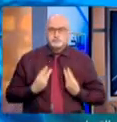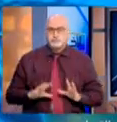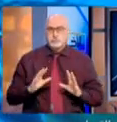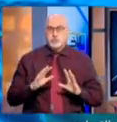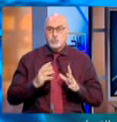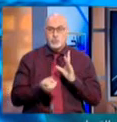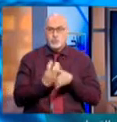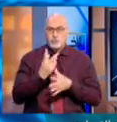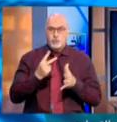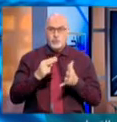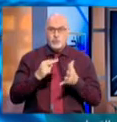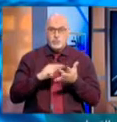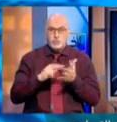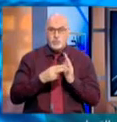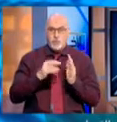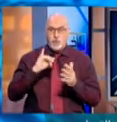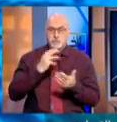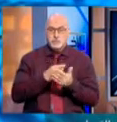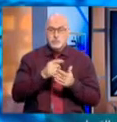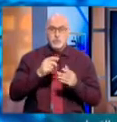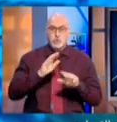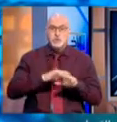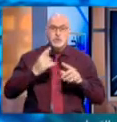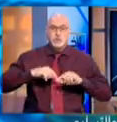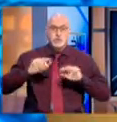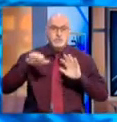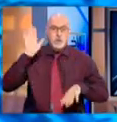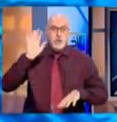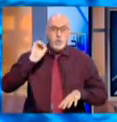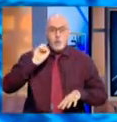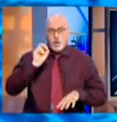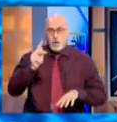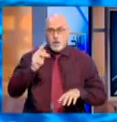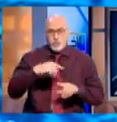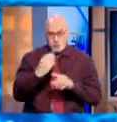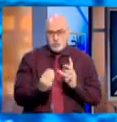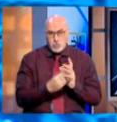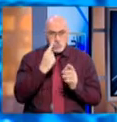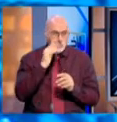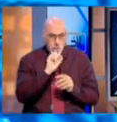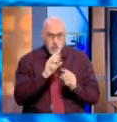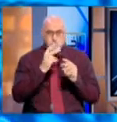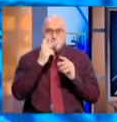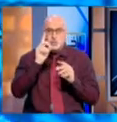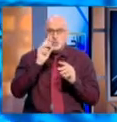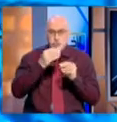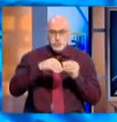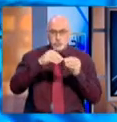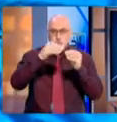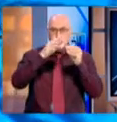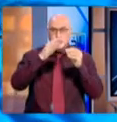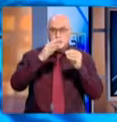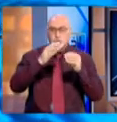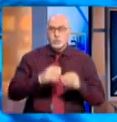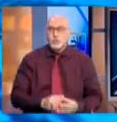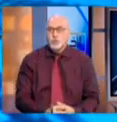للصيغة الجديدة التي صادق عليها مجلس الوزراء بعد إدراج الملاحظات والمقترحات المثارة